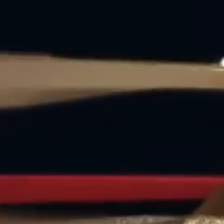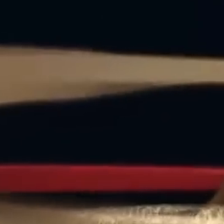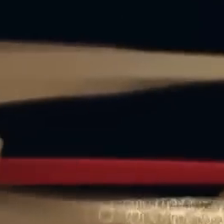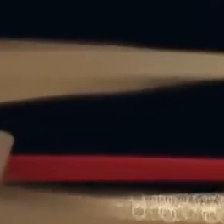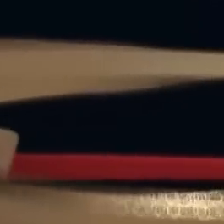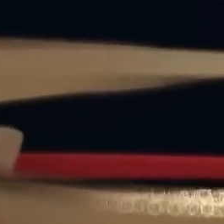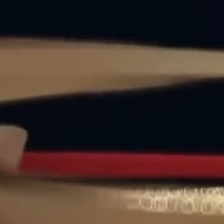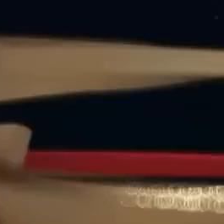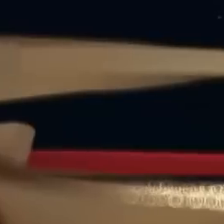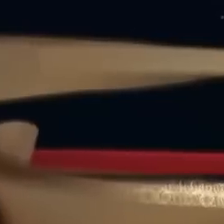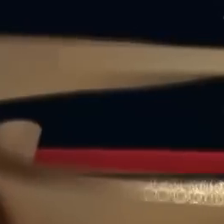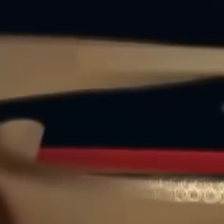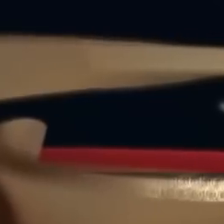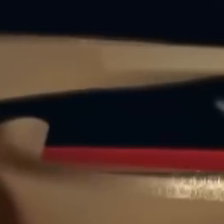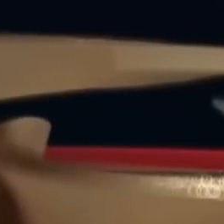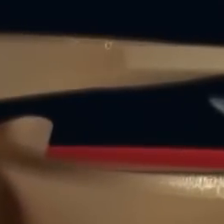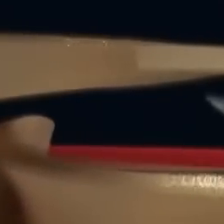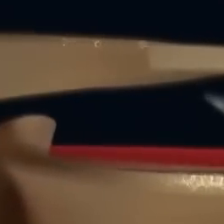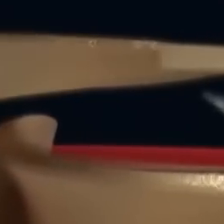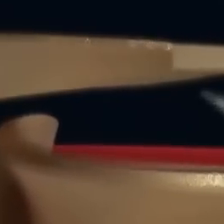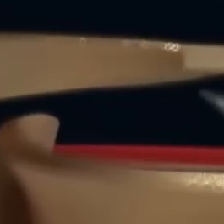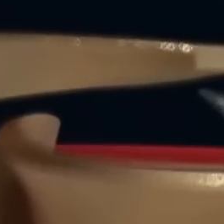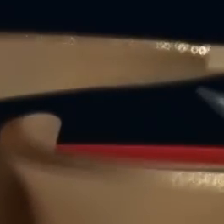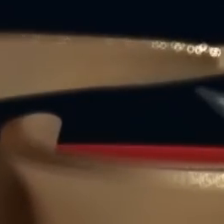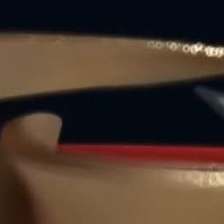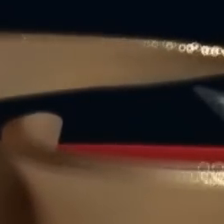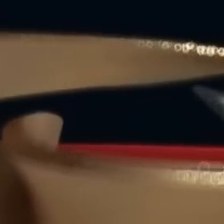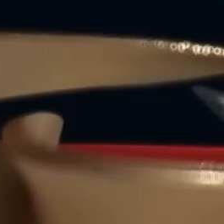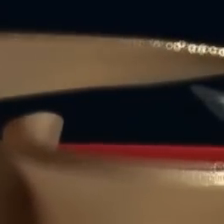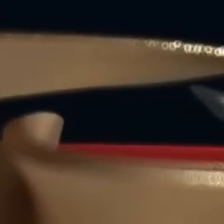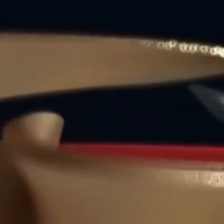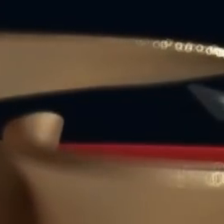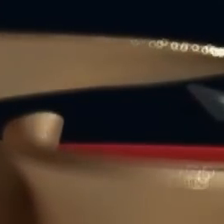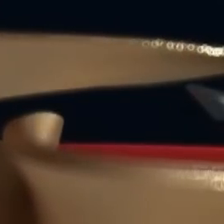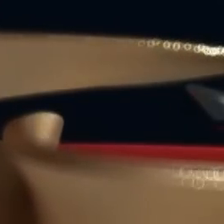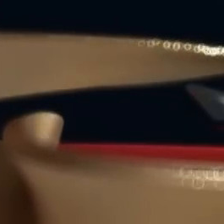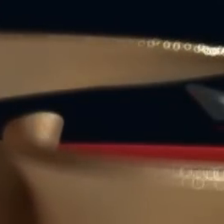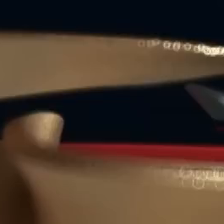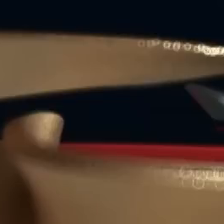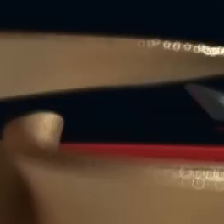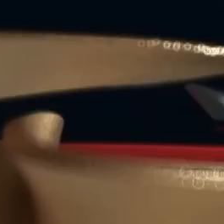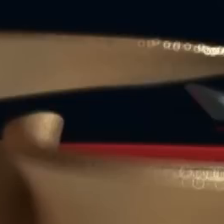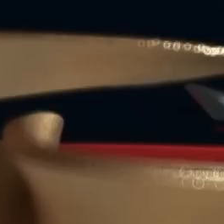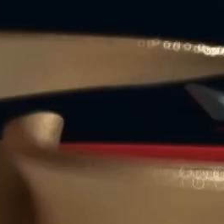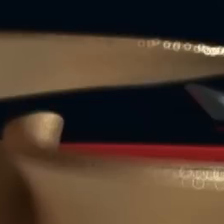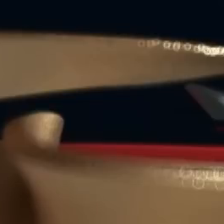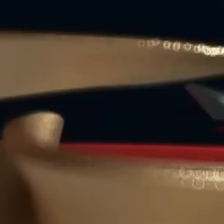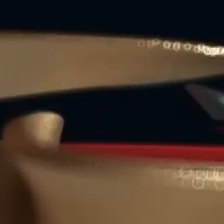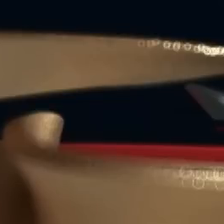إِلَيْهِمْ فَاسْأَلُوا أَهْلَ الذِّكْرِ إِن كُنتُمْ لَا